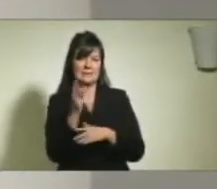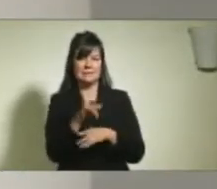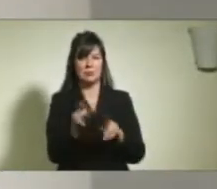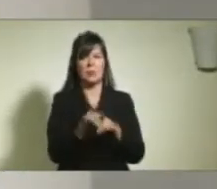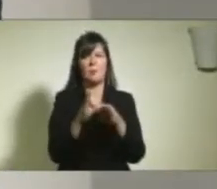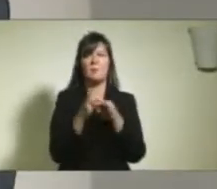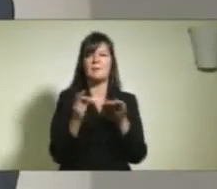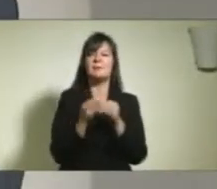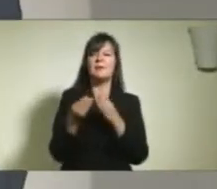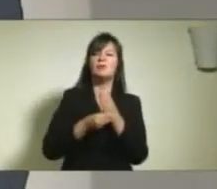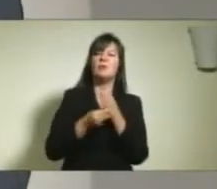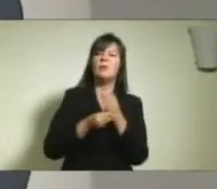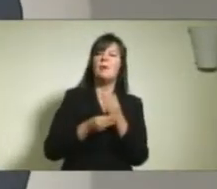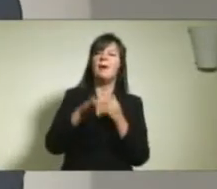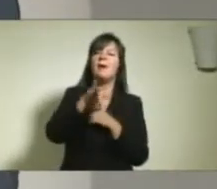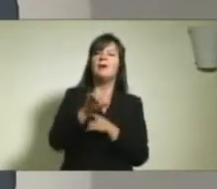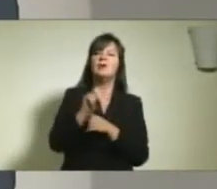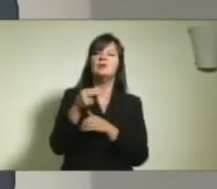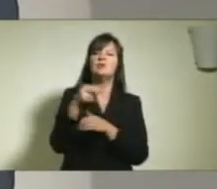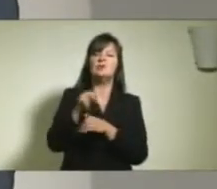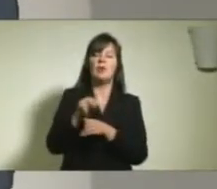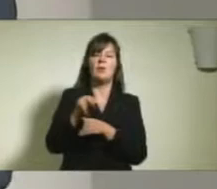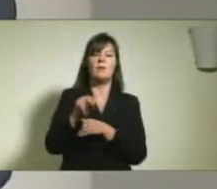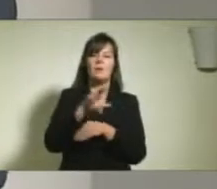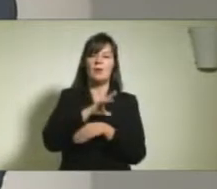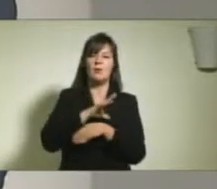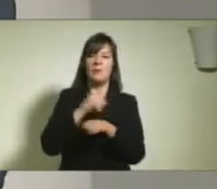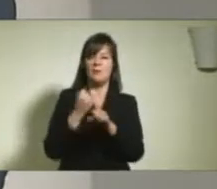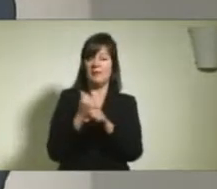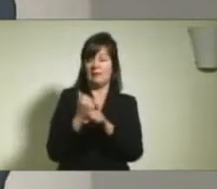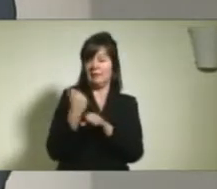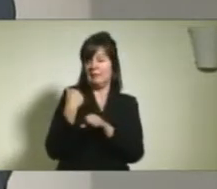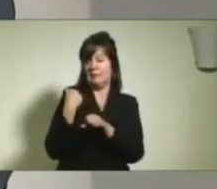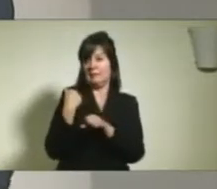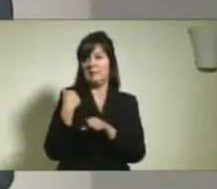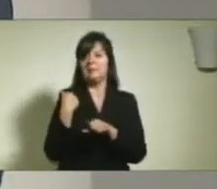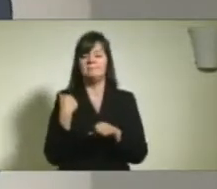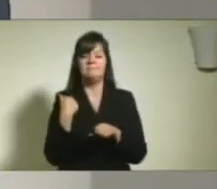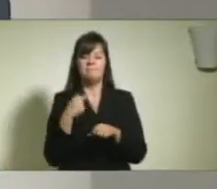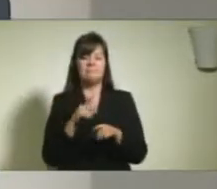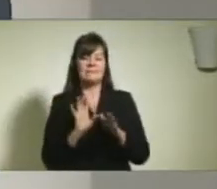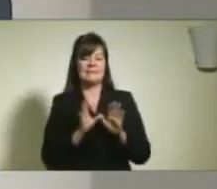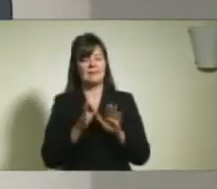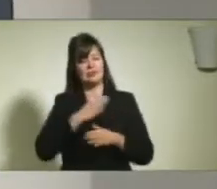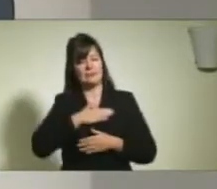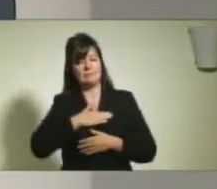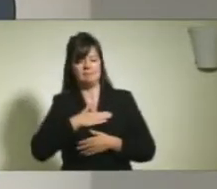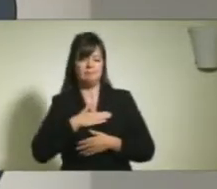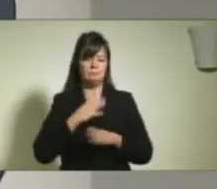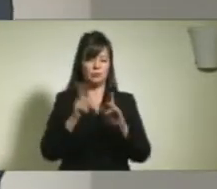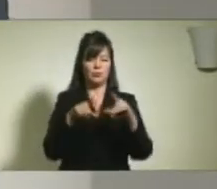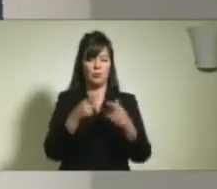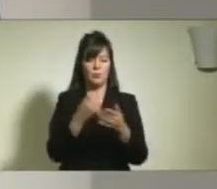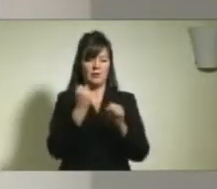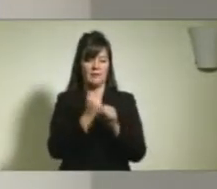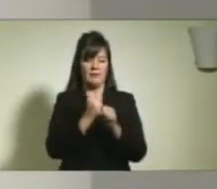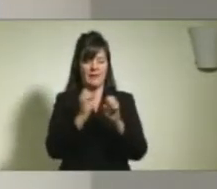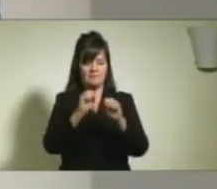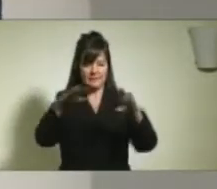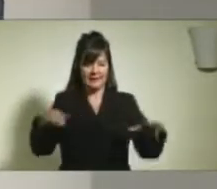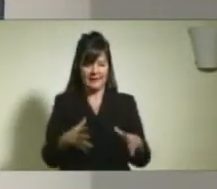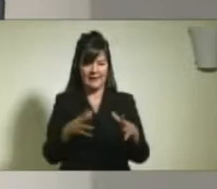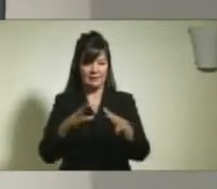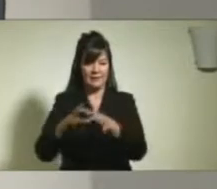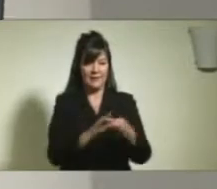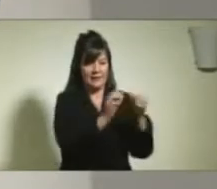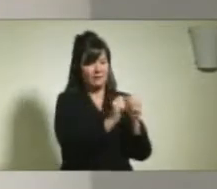dans le document que John a produit, c'est de créer ce groupe de travail-là avec le gouvernement pour en